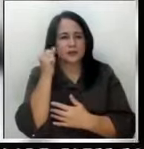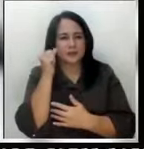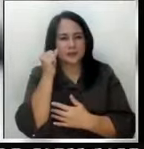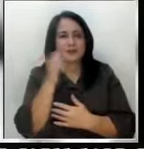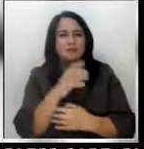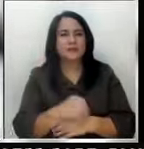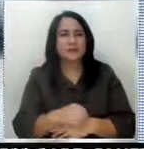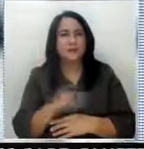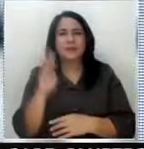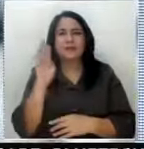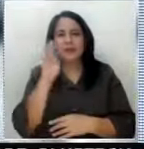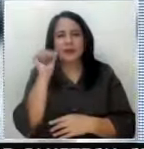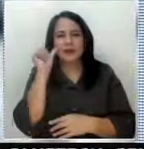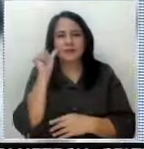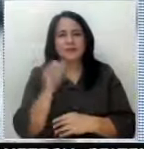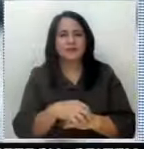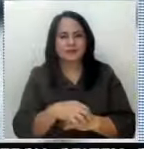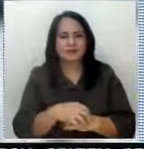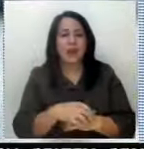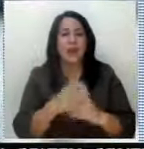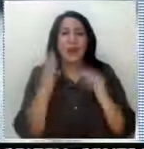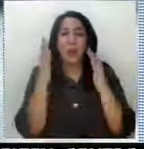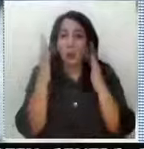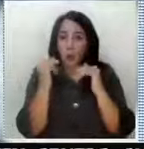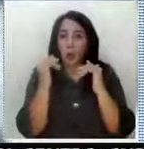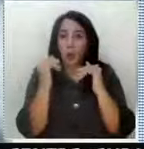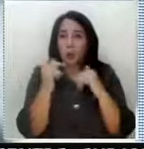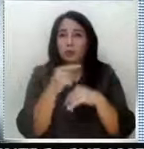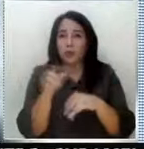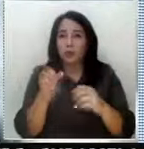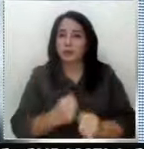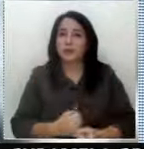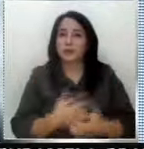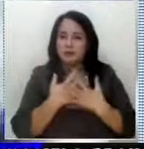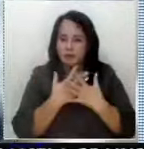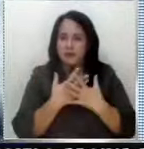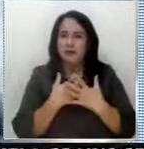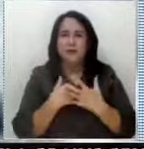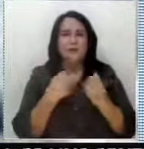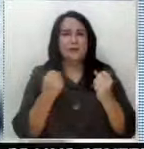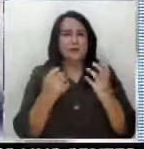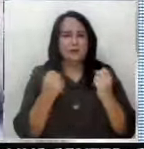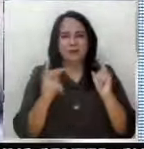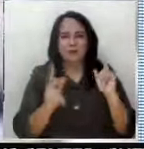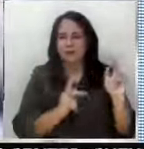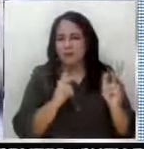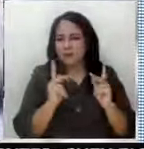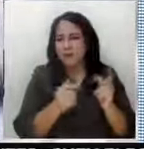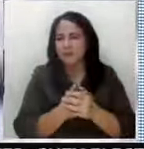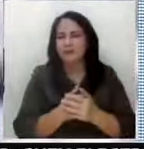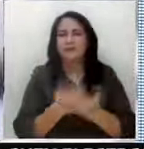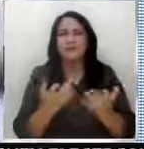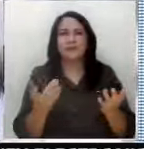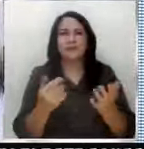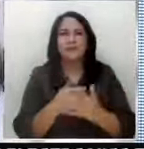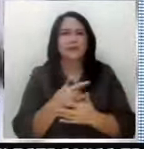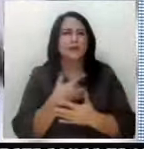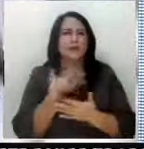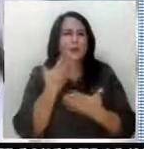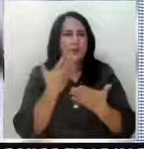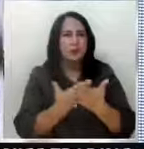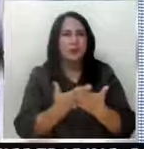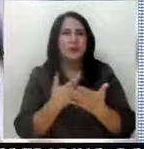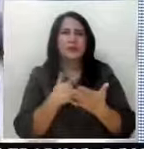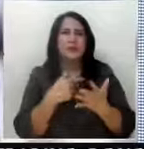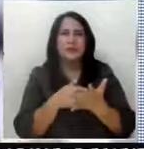Bea Alonso. I hope na maka-inspire pa po ako sa maraming tao, lalo po sa youth. And it feels so good po that through this